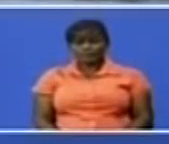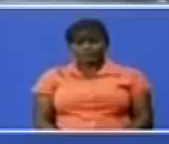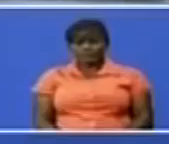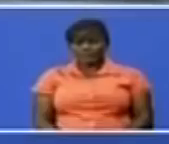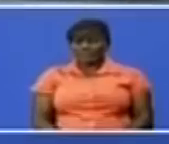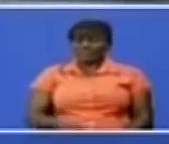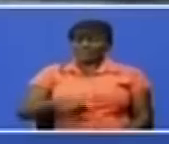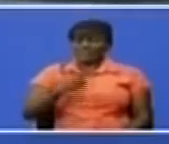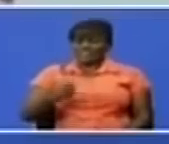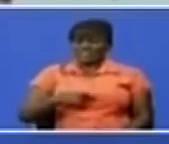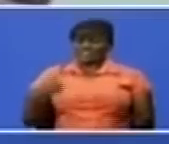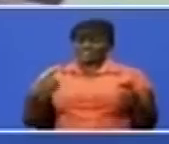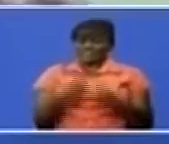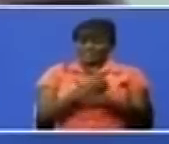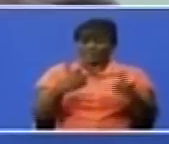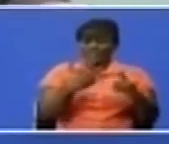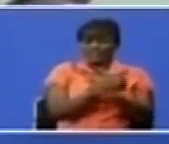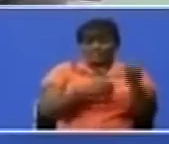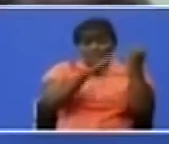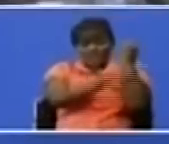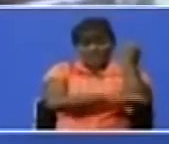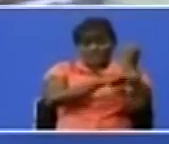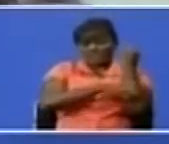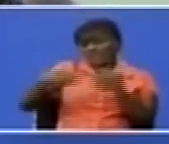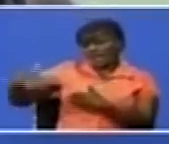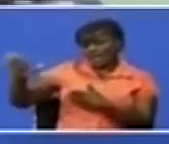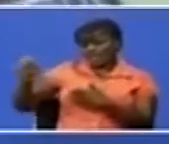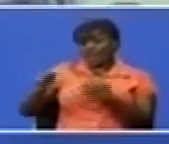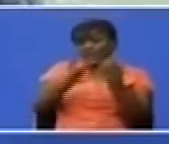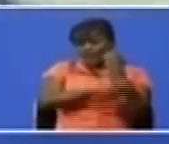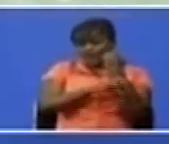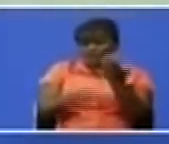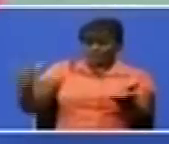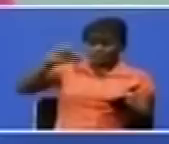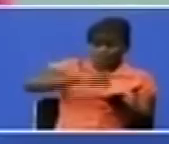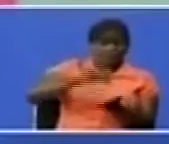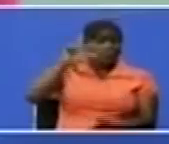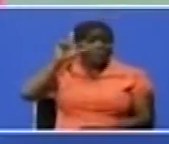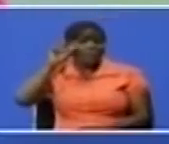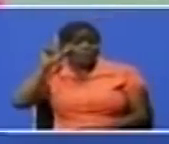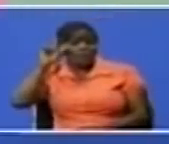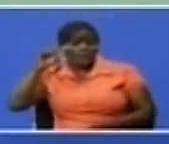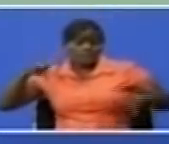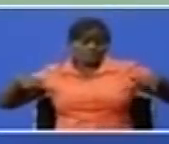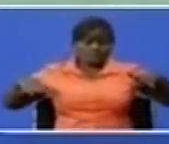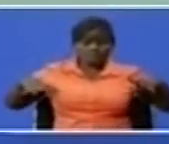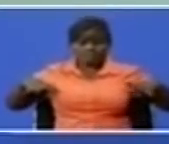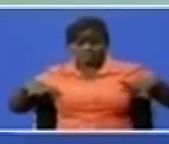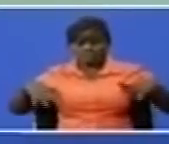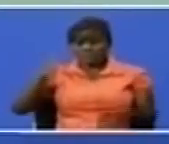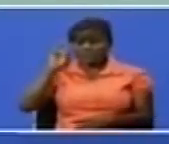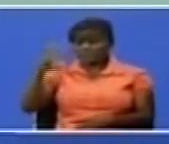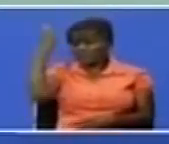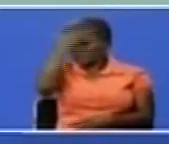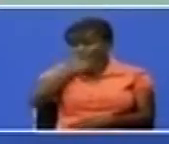Tayari wageni kutoka maeneo mbalimbali nchini na nje ya nchi wameshafika katika eneo la pwani ya Kenya kujivinjari na kujionea mandhari ya